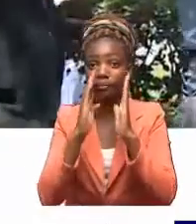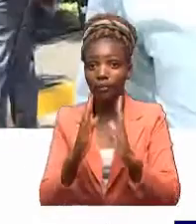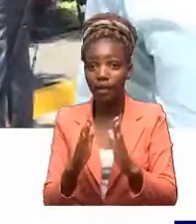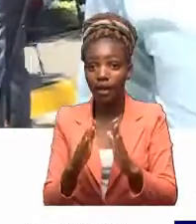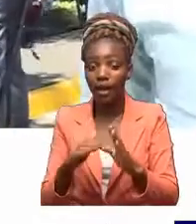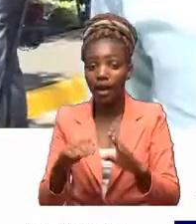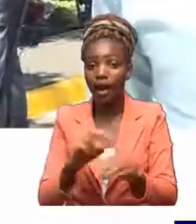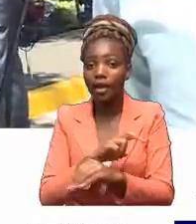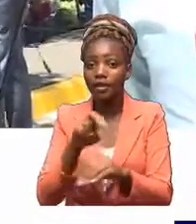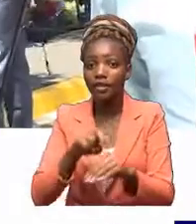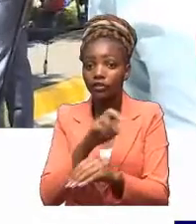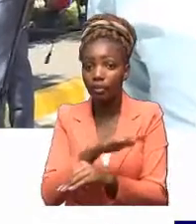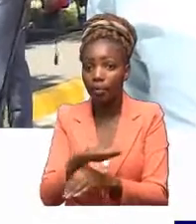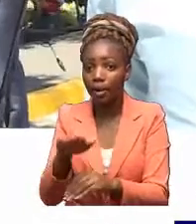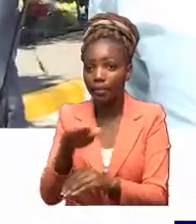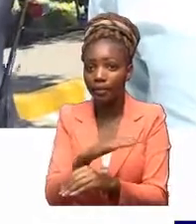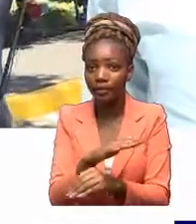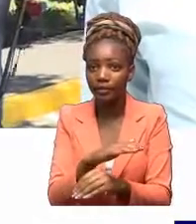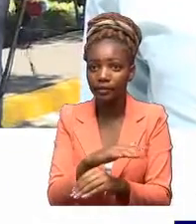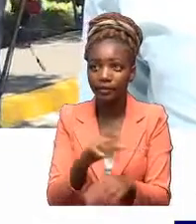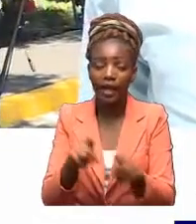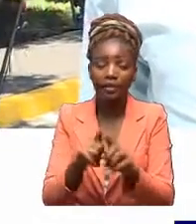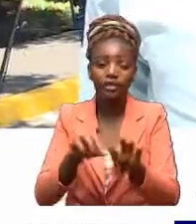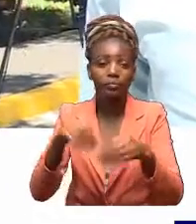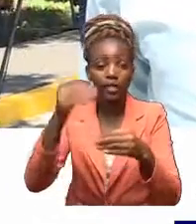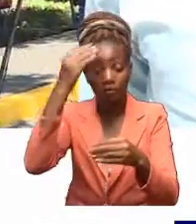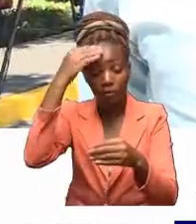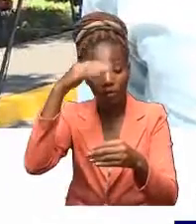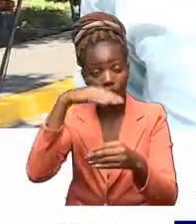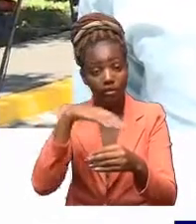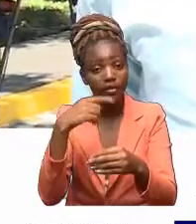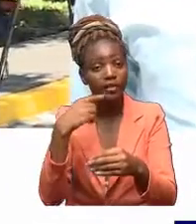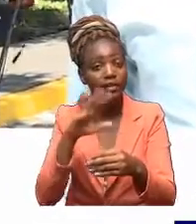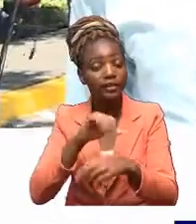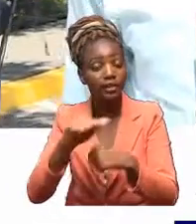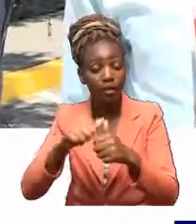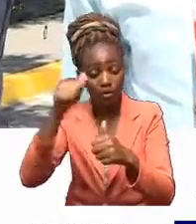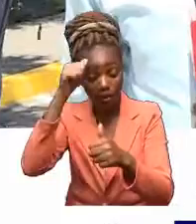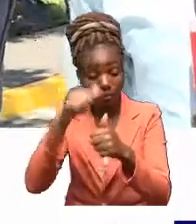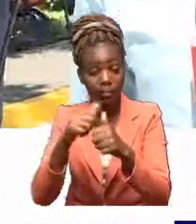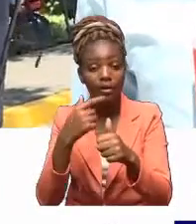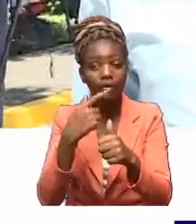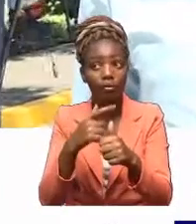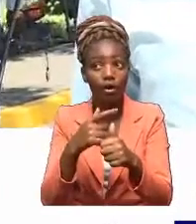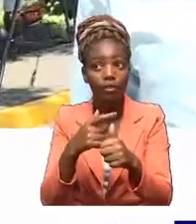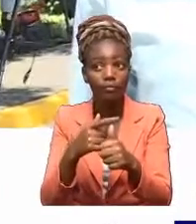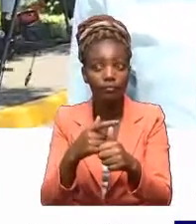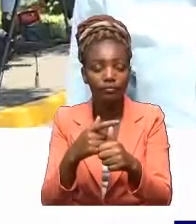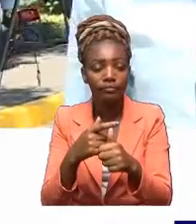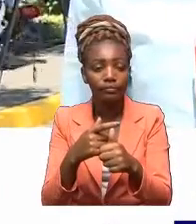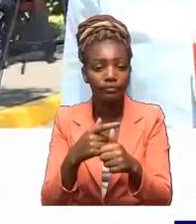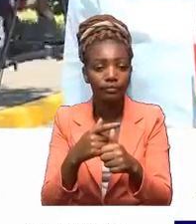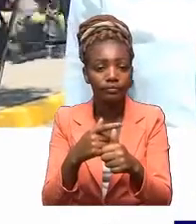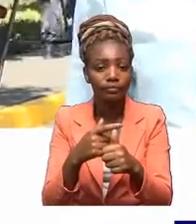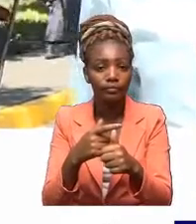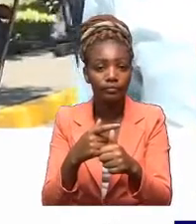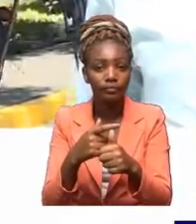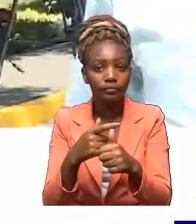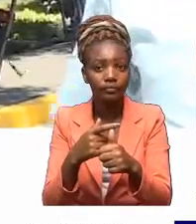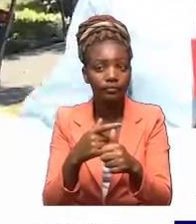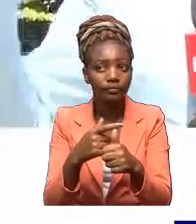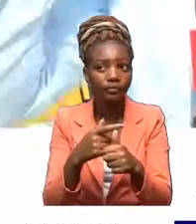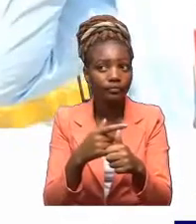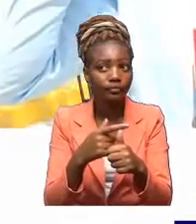la kitaifa. Ameweza kutoa kauli yake kuhusiana na vile ambavyo anamkumbuka mzee Moi, akisema kikweli aliweza kunufaika hususan